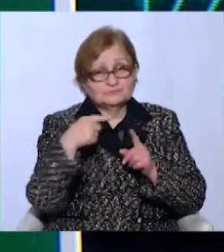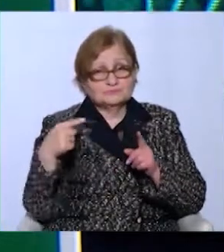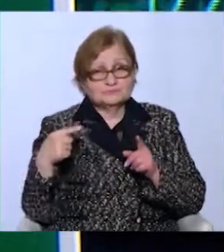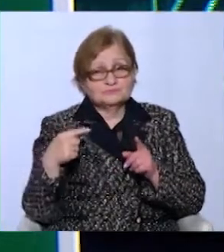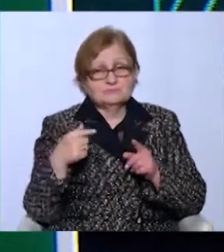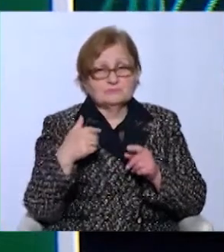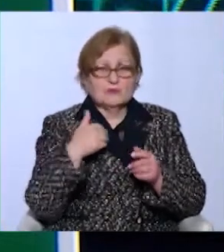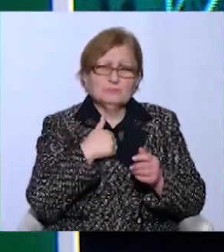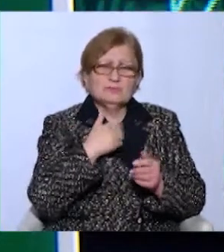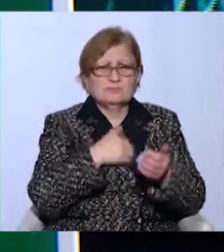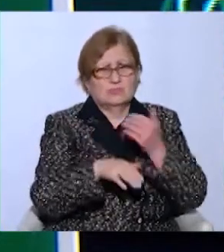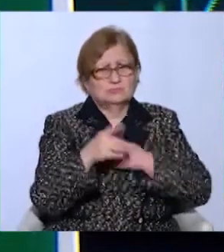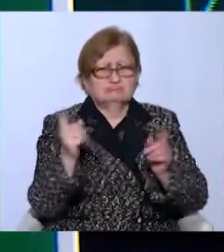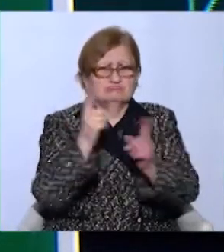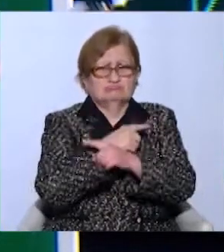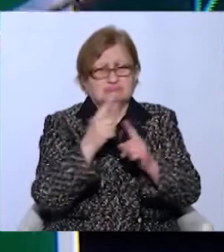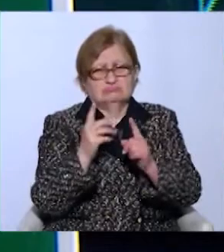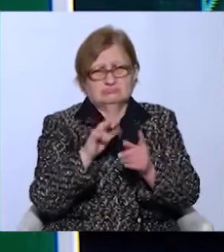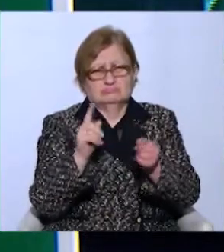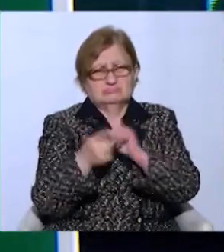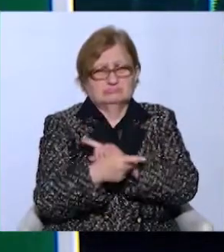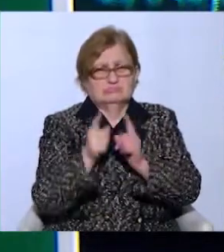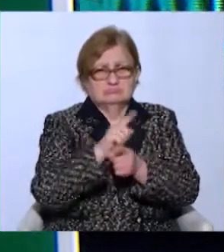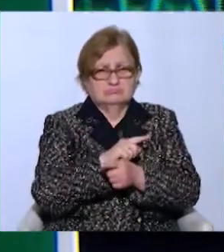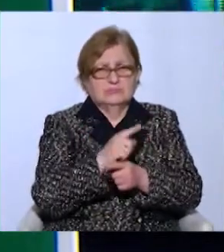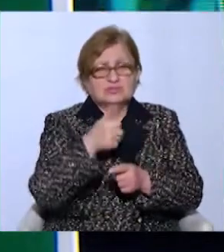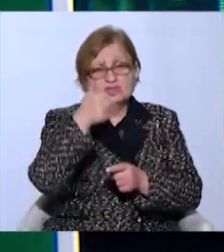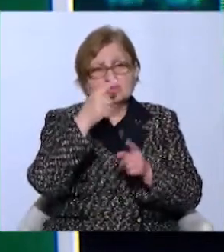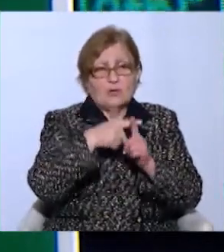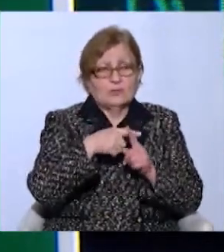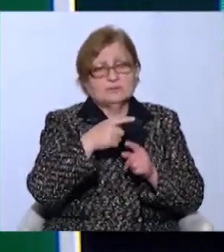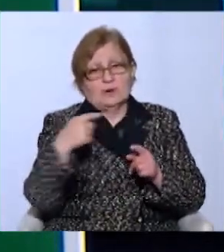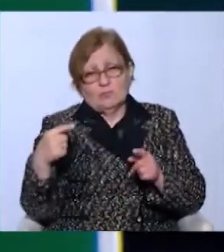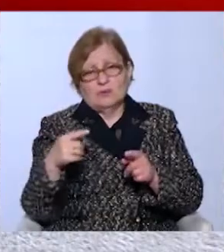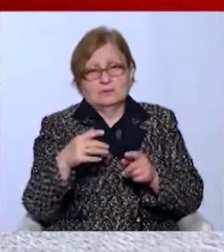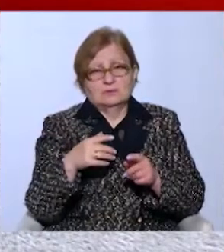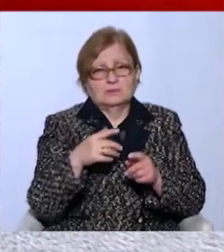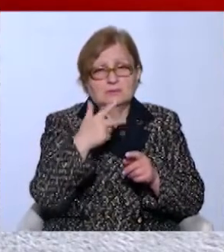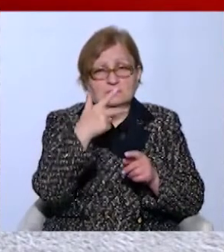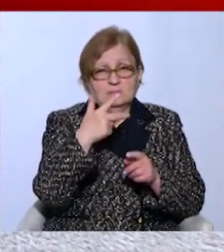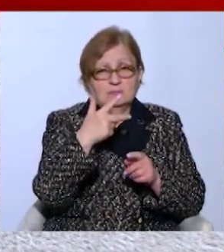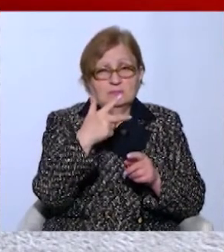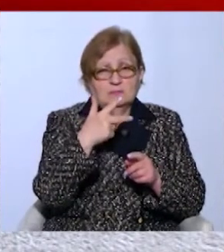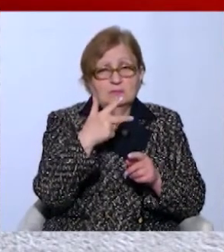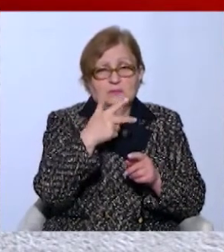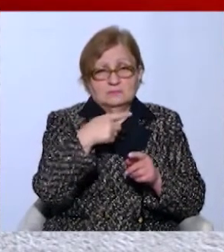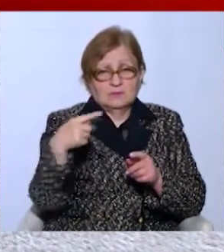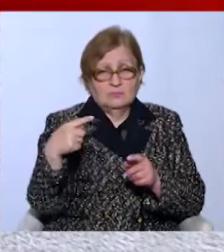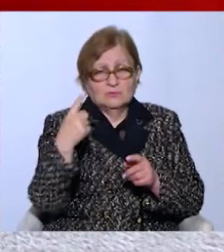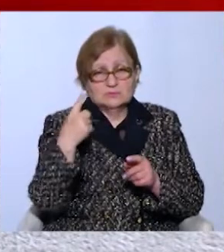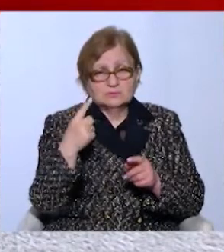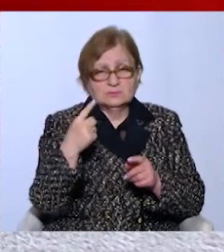მინდა გადავარაცხლებ. კიდე ჯერ დავუმატე გამოვაკელი, კიდე ჯერ გამოვაკელი მე დავუმატე. სამს აგერ ერთს გამოვაკლებ, ეს არის ჩემო